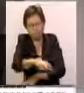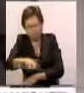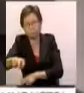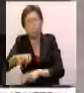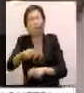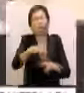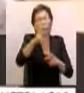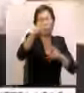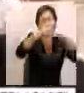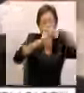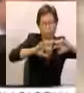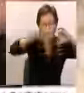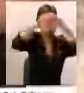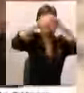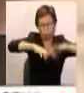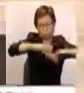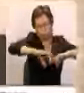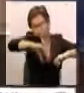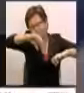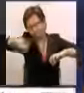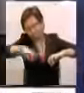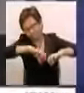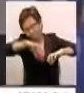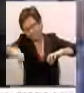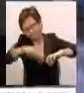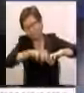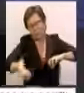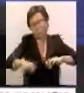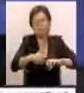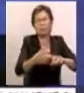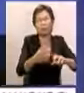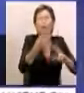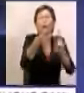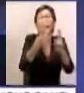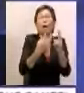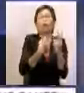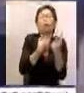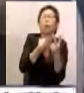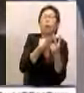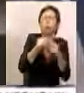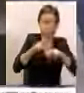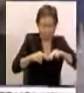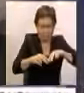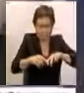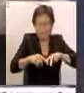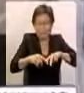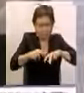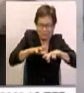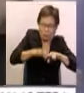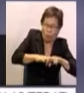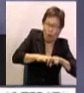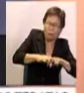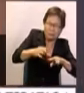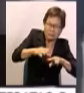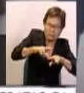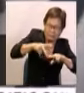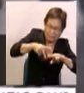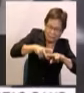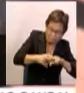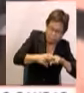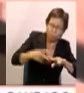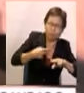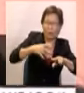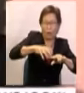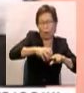runtuhan tersebut, dan kita berjaya mengeluarkan mangsa, dan ada 2 mangsa yang tersepit di bahagian kaki, dapat kita keluarkan dengan segera